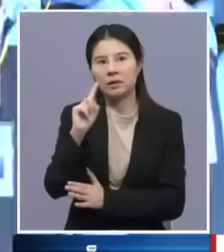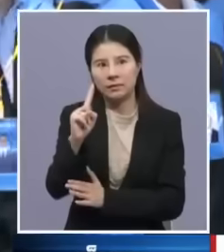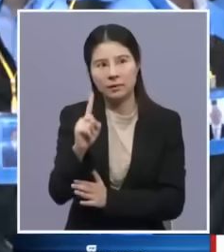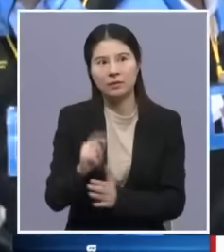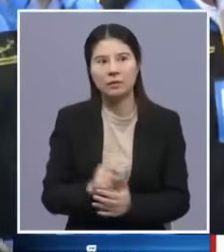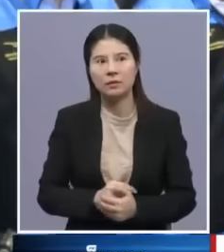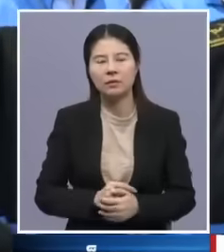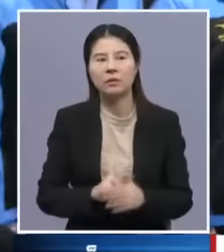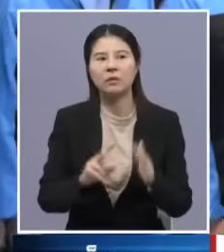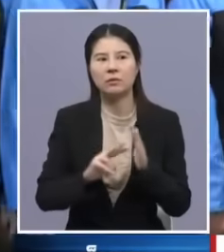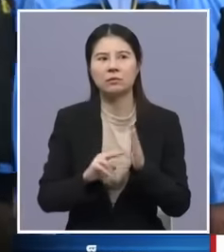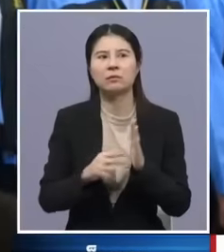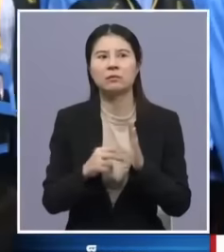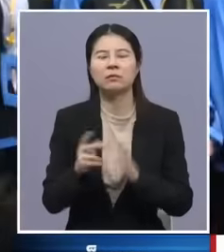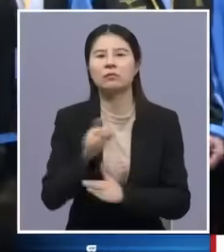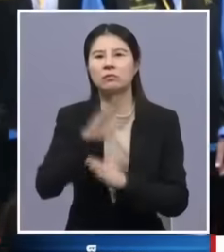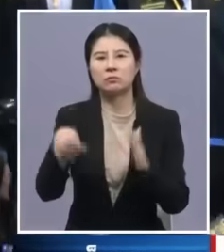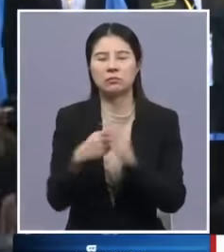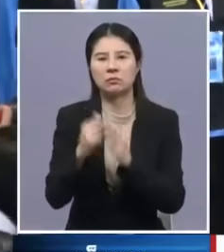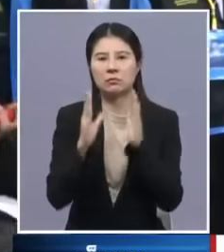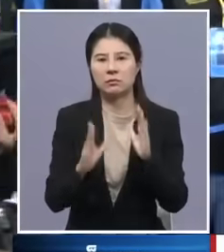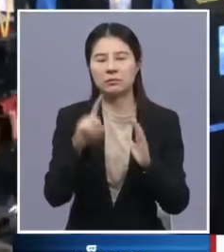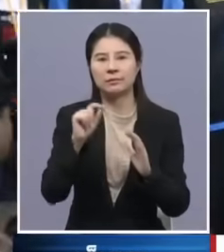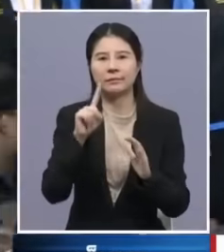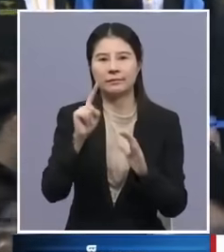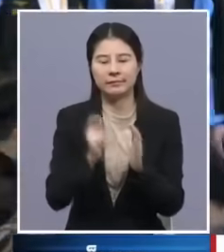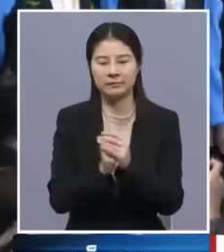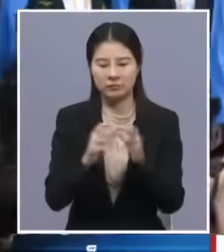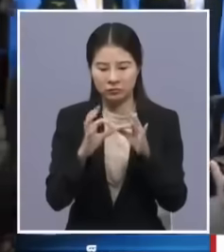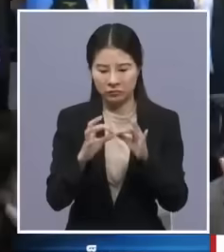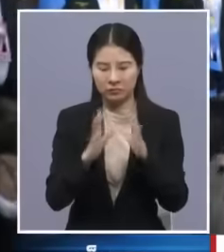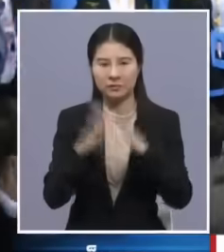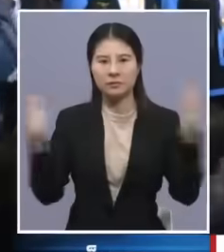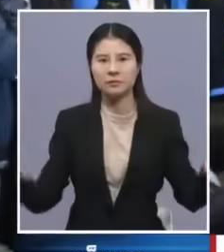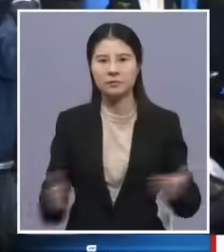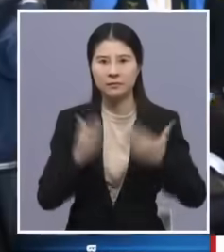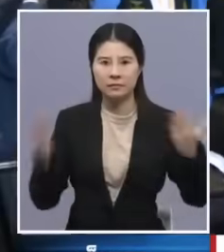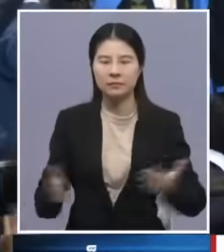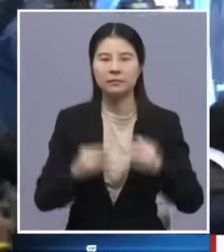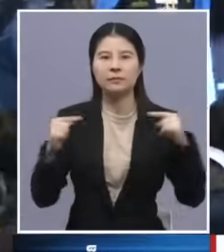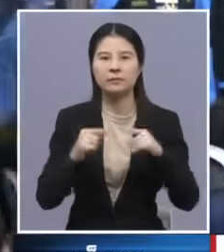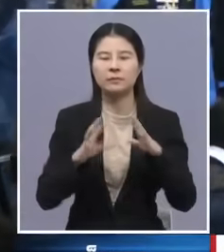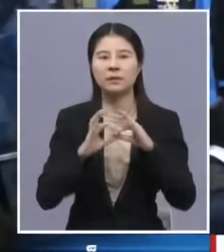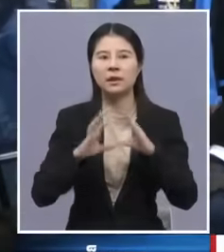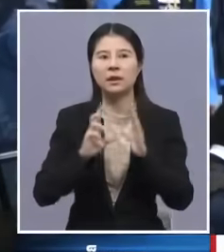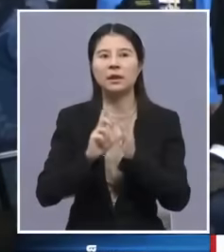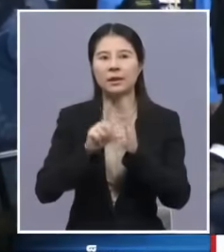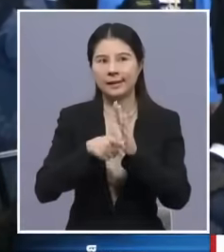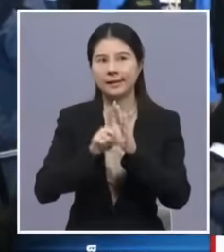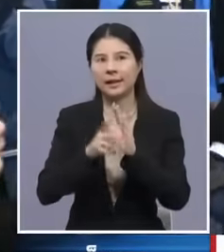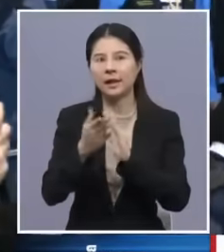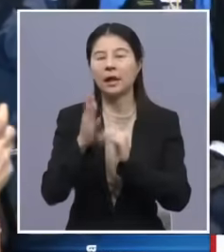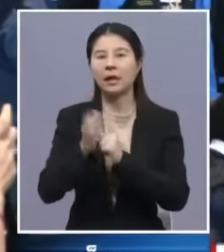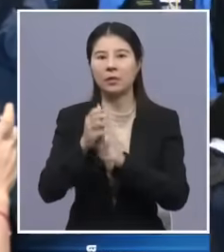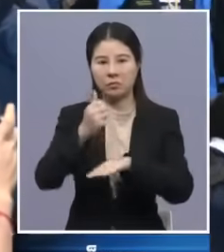จำนวนส.ส.ของพรรคแล้วคุณผู้ชมซึ่ง21คนนี้เนี่ยนะคะอยู่ภายใต้การสนับสนุนหรือการผลักดันของเลขาต่อนั่นเอง